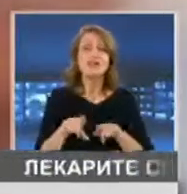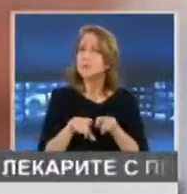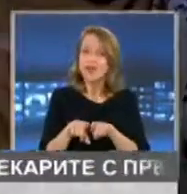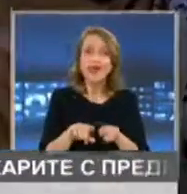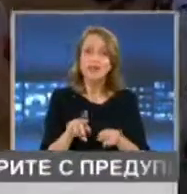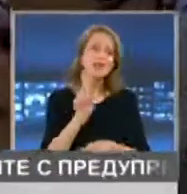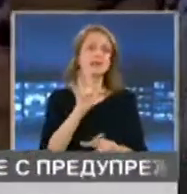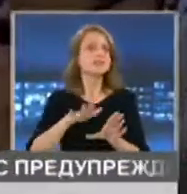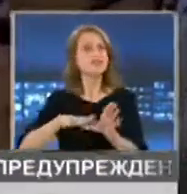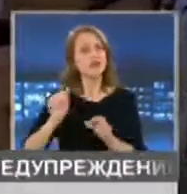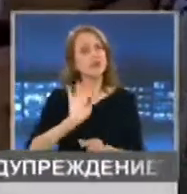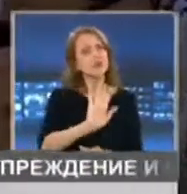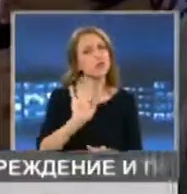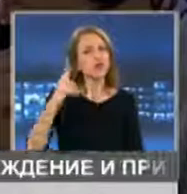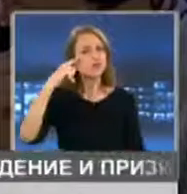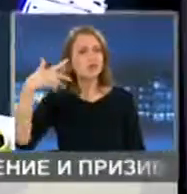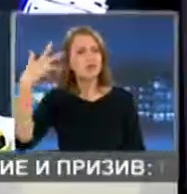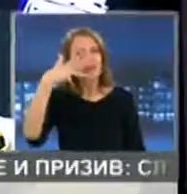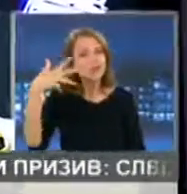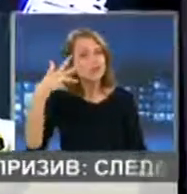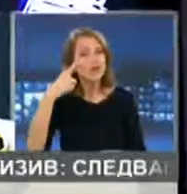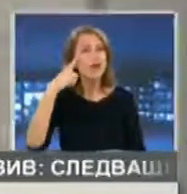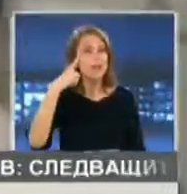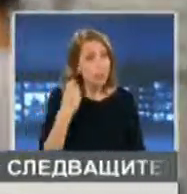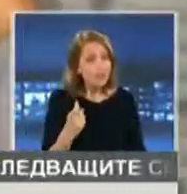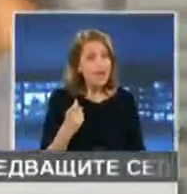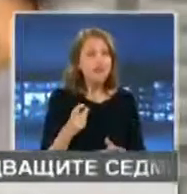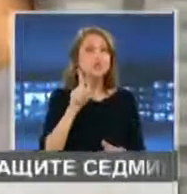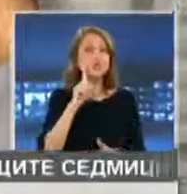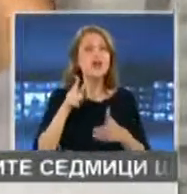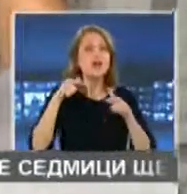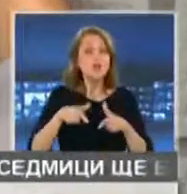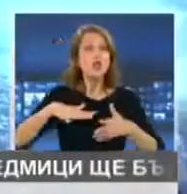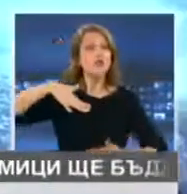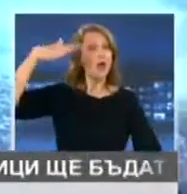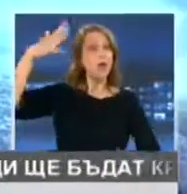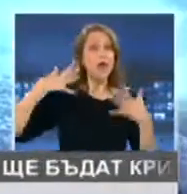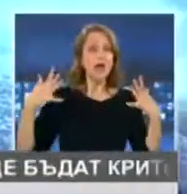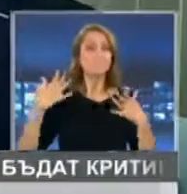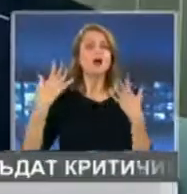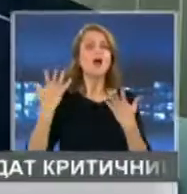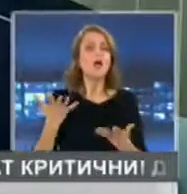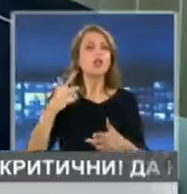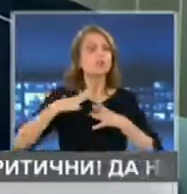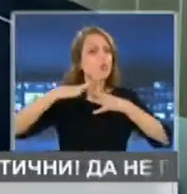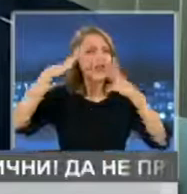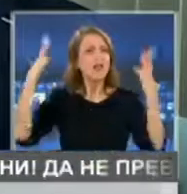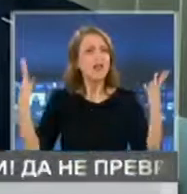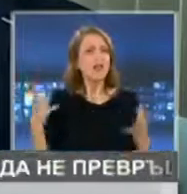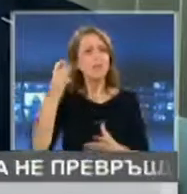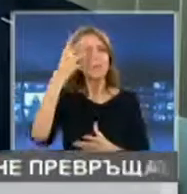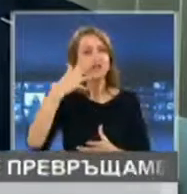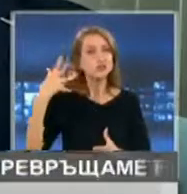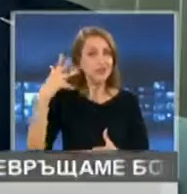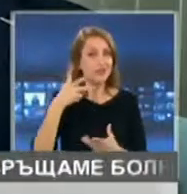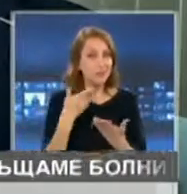от своите мечти и помнете, че човек е толкова голям, колко са големи мечтите му. В интернет българинът,